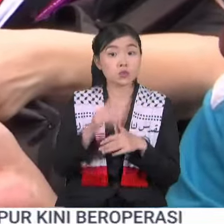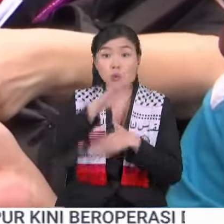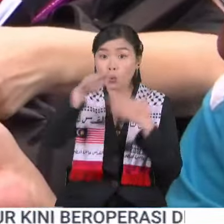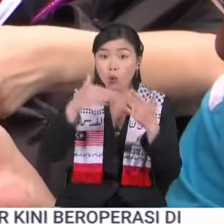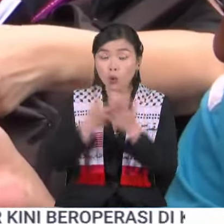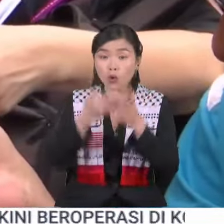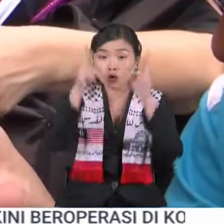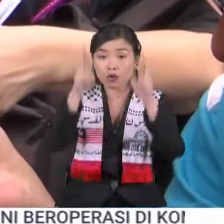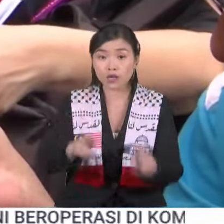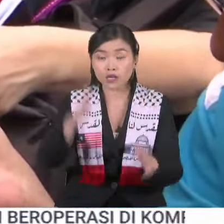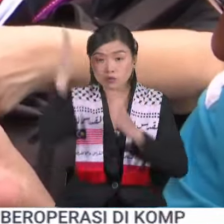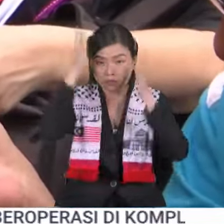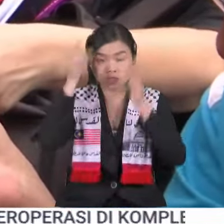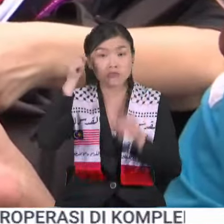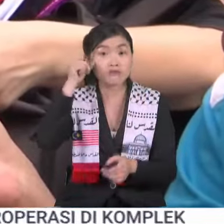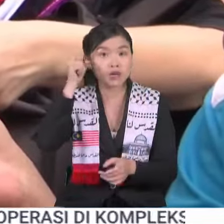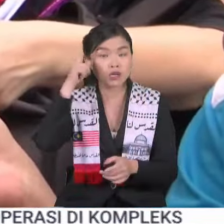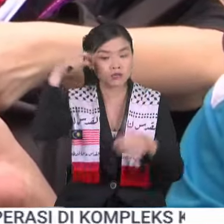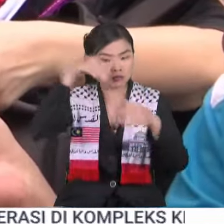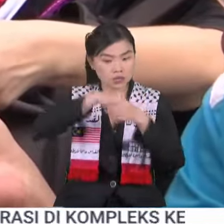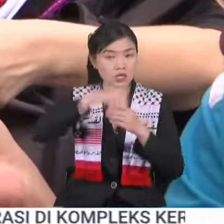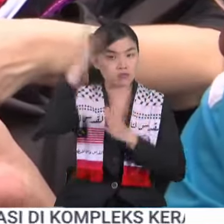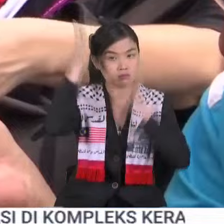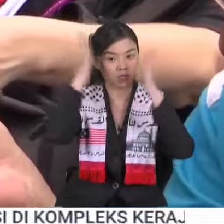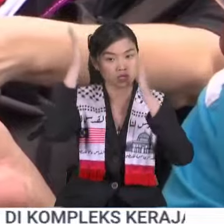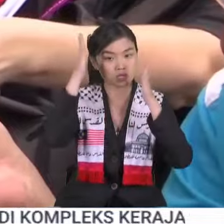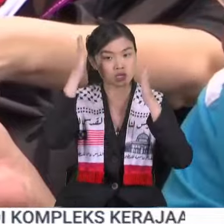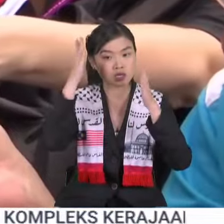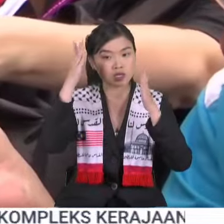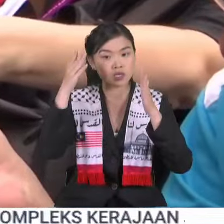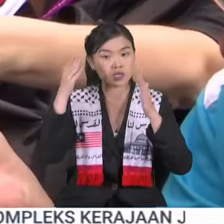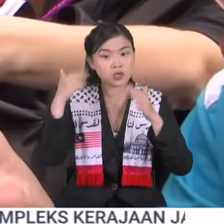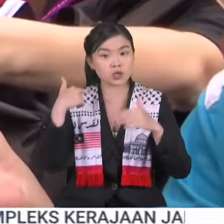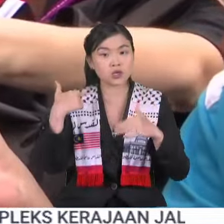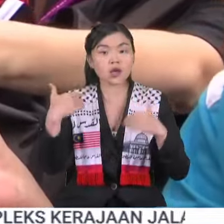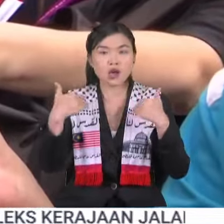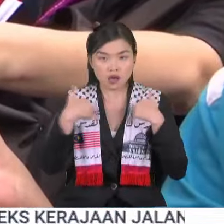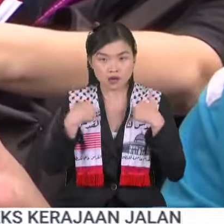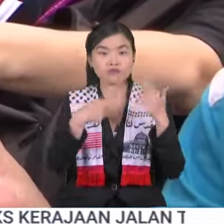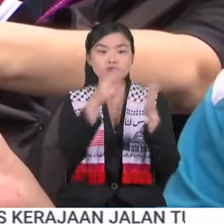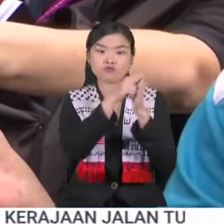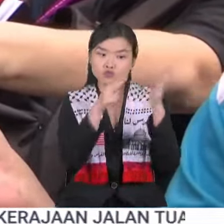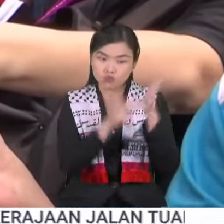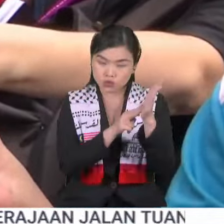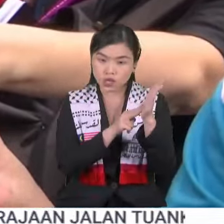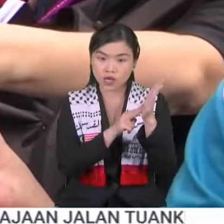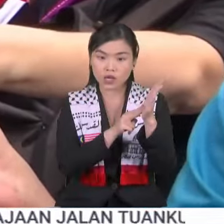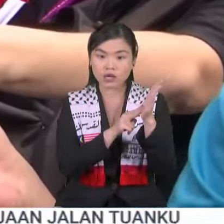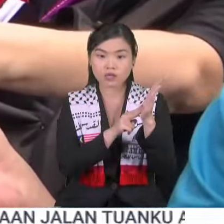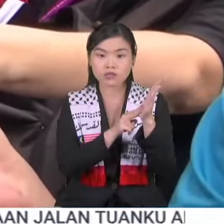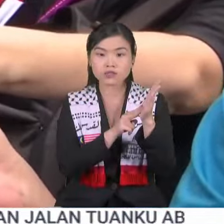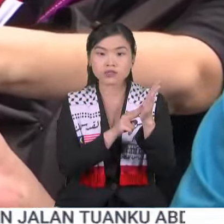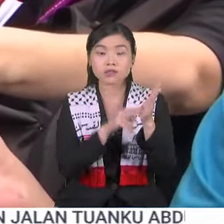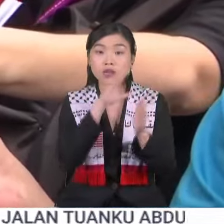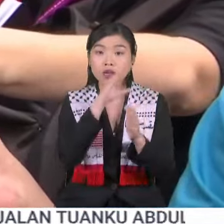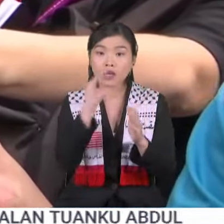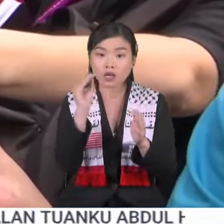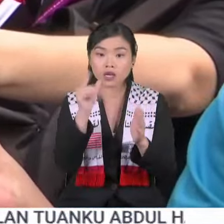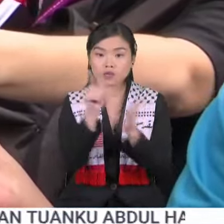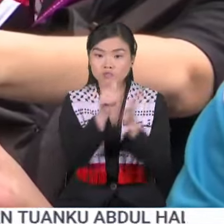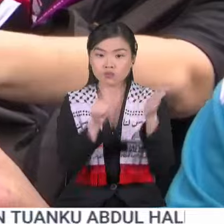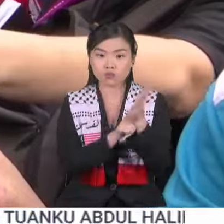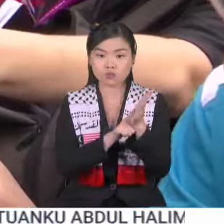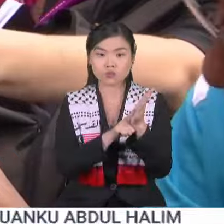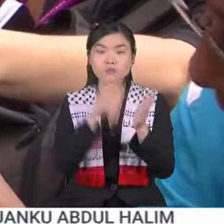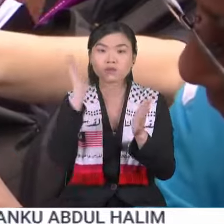rakyat jelata semua faham bahawa di Malaysia kami adalah negara yang ada perlembagaan dan ada undang-undang, dan perlembagaan